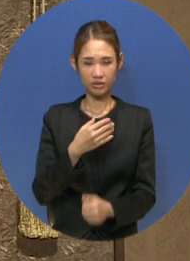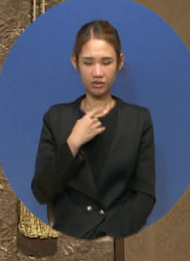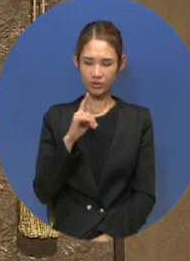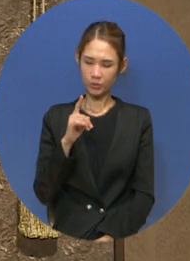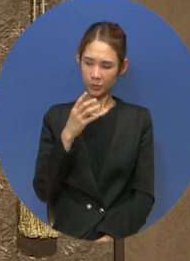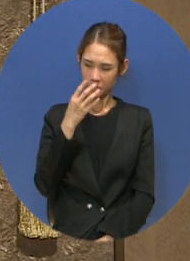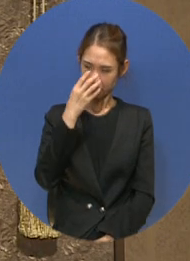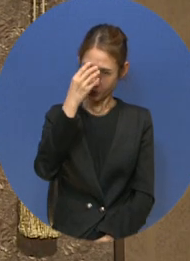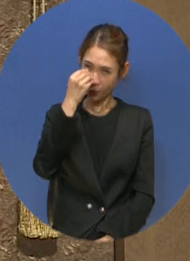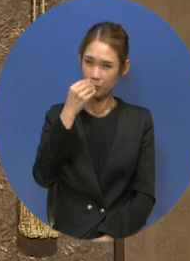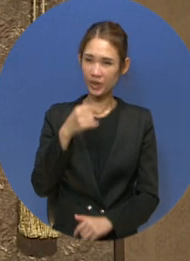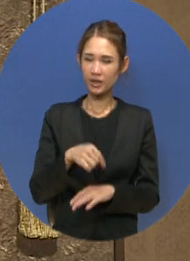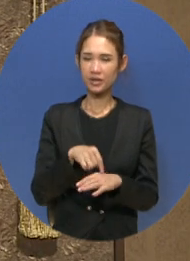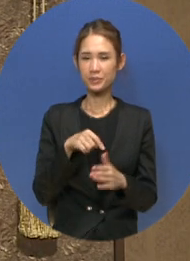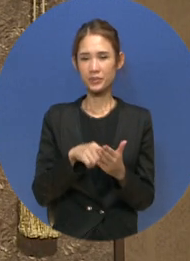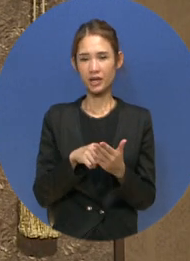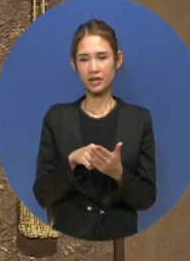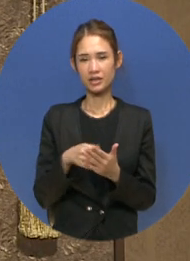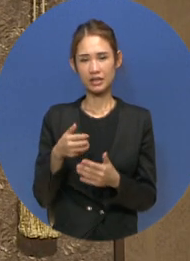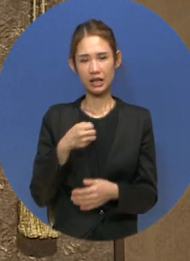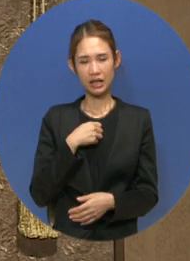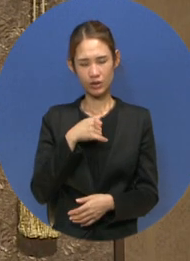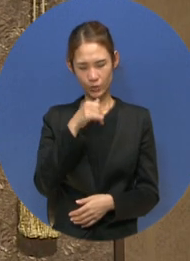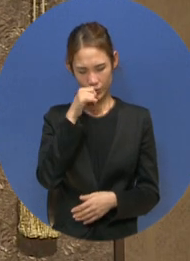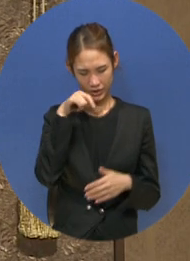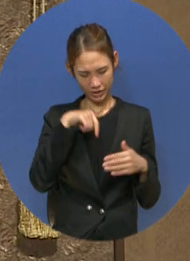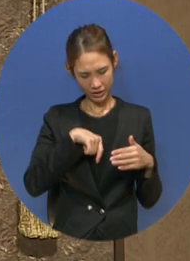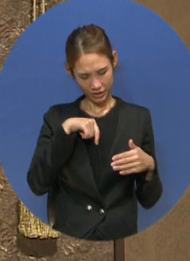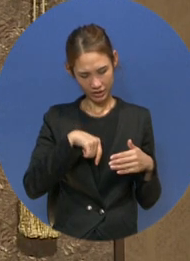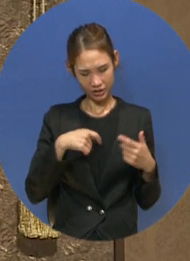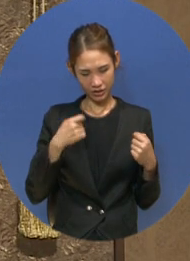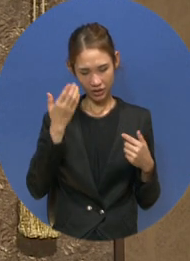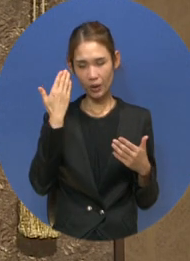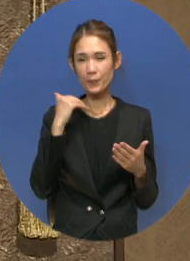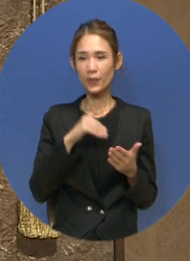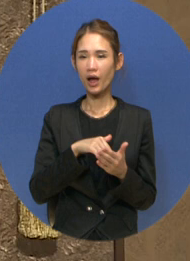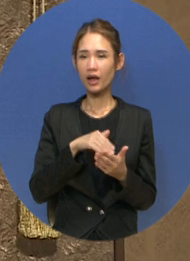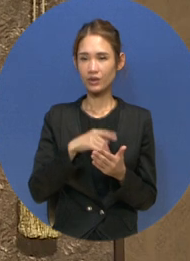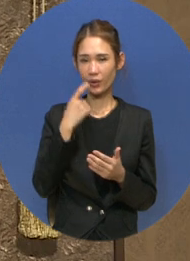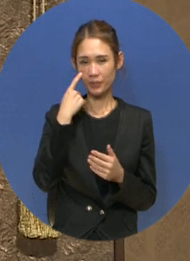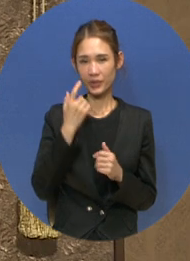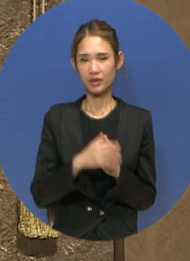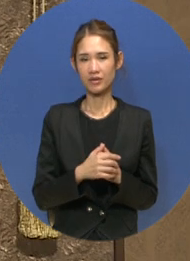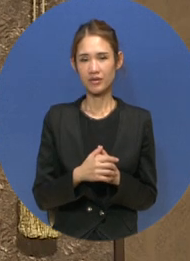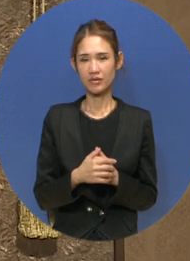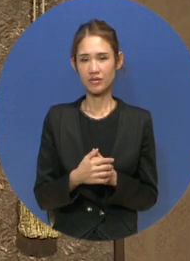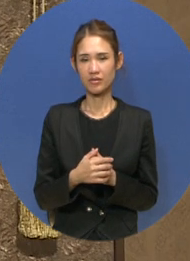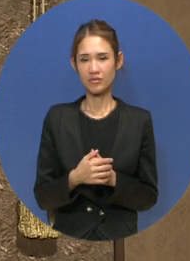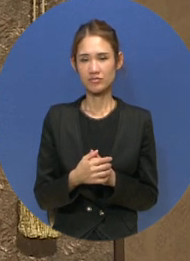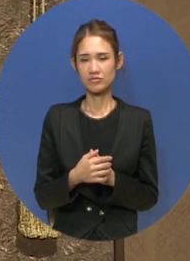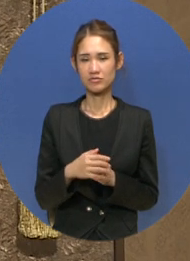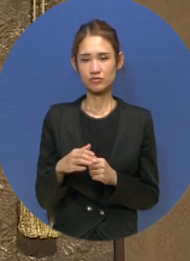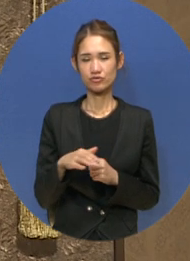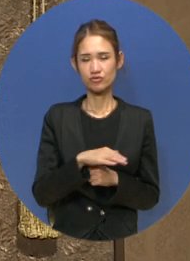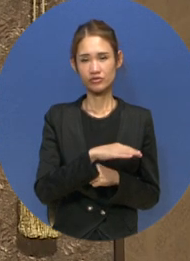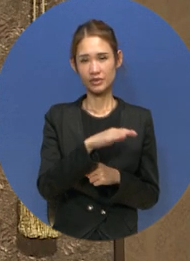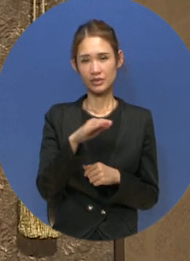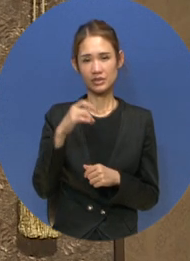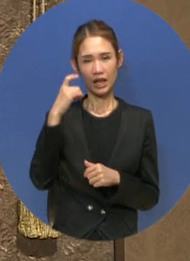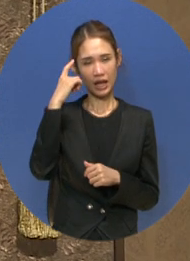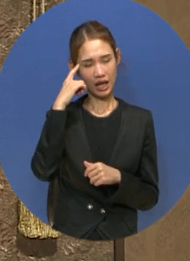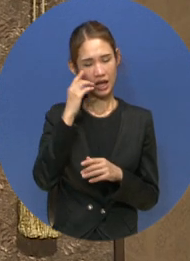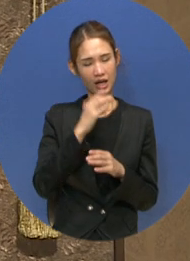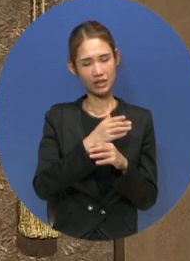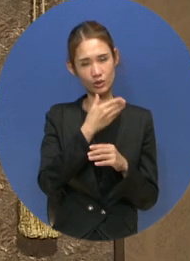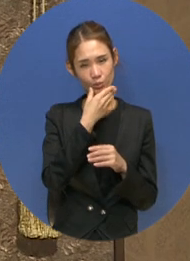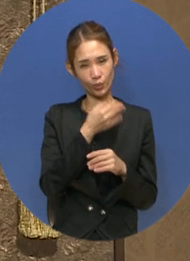그 건방진 마음을 갖고 있지 않았을까라는 부분을 반성해 볼 수 있었고요. 이 우리가